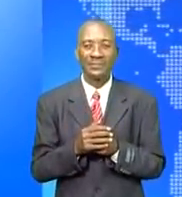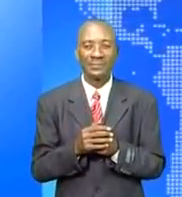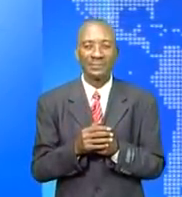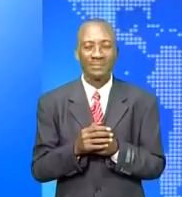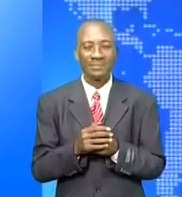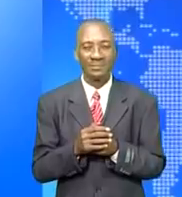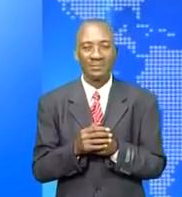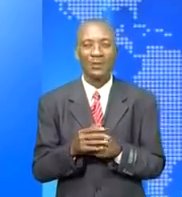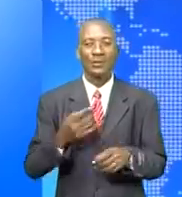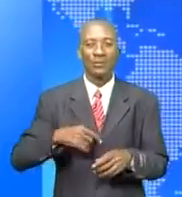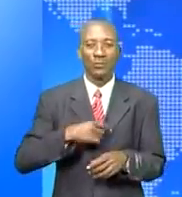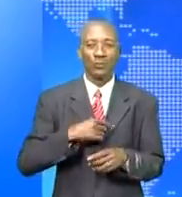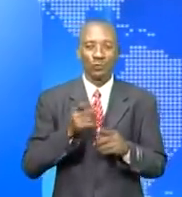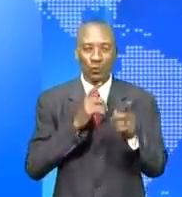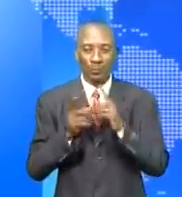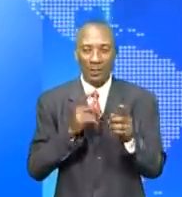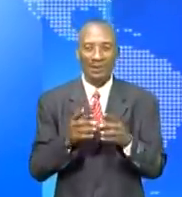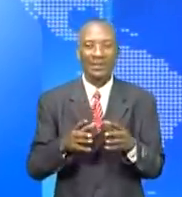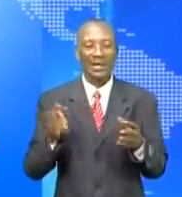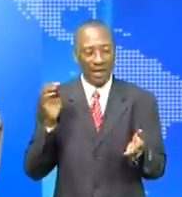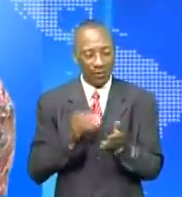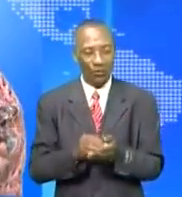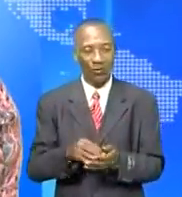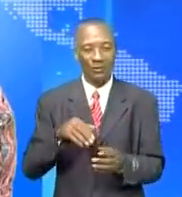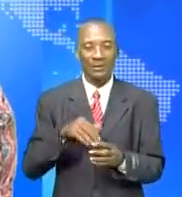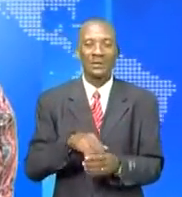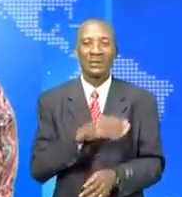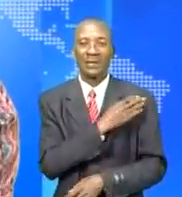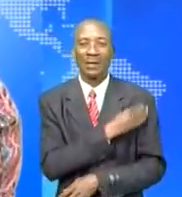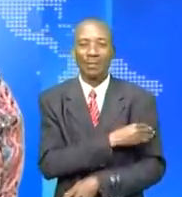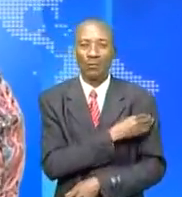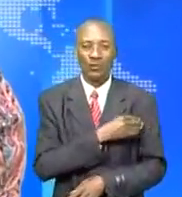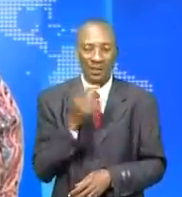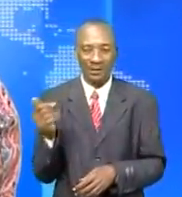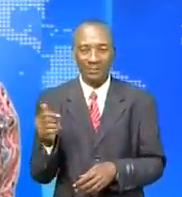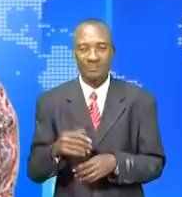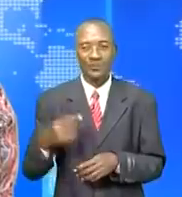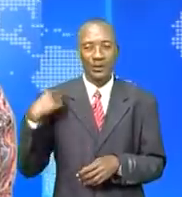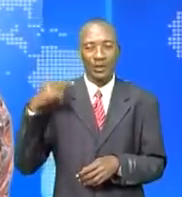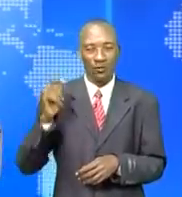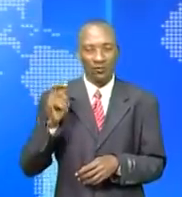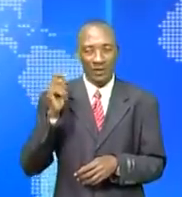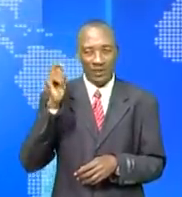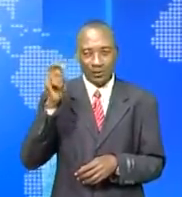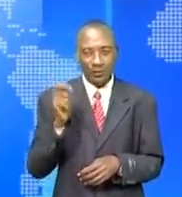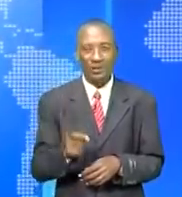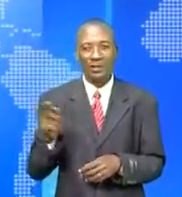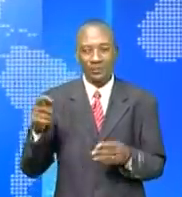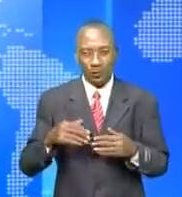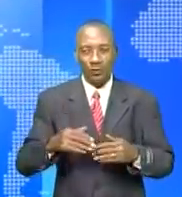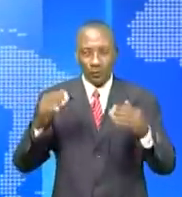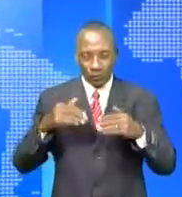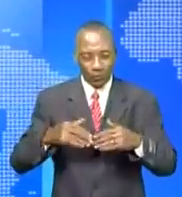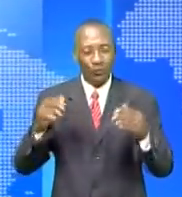Higa. Nous sommes à Bunia. Occasion était posée pour le gouverneur militaire de procéder à l'ouverture du trafic sur